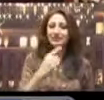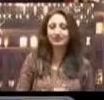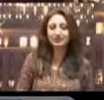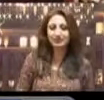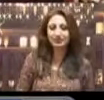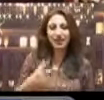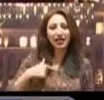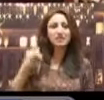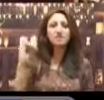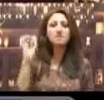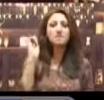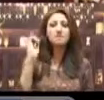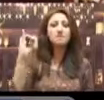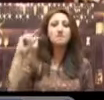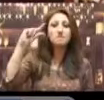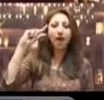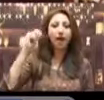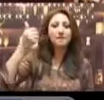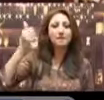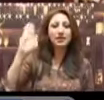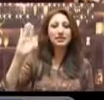يعني اسمي الحقيقي محمد اسماعيل.